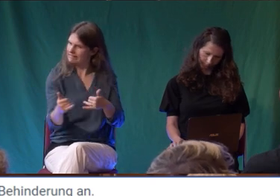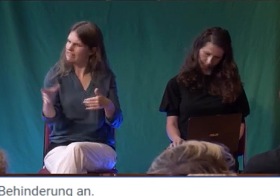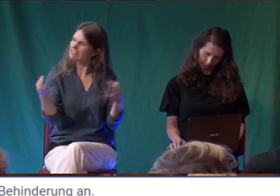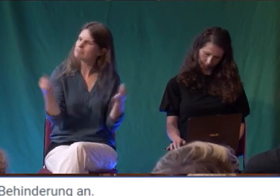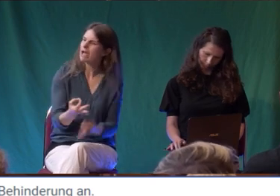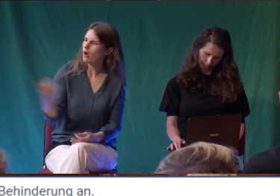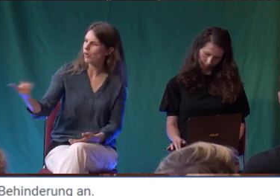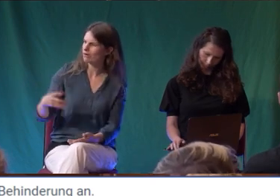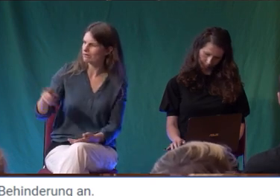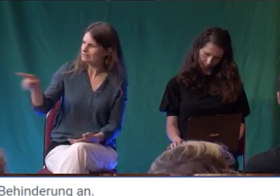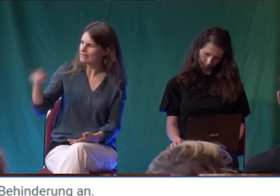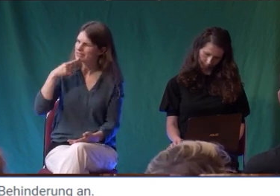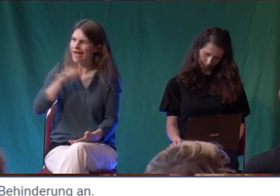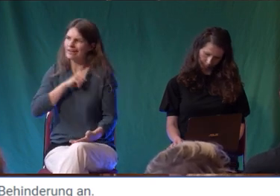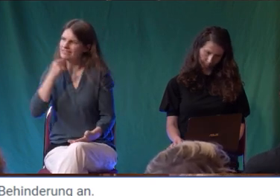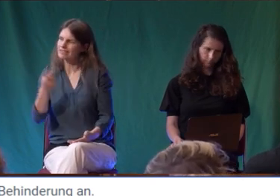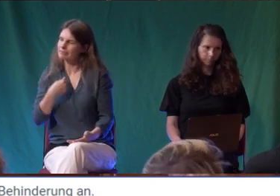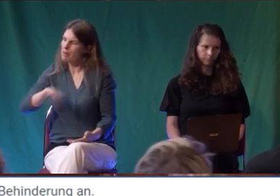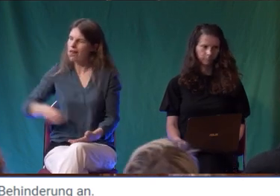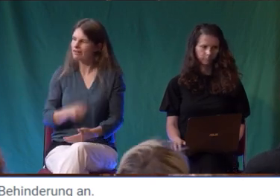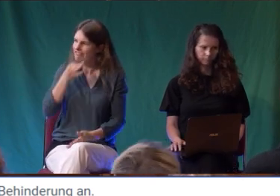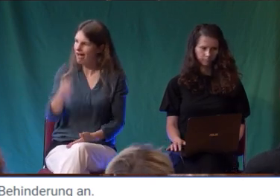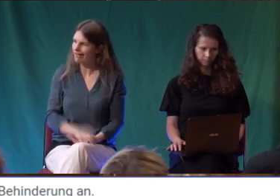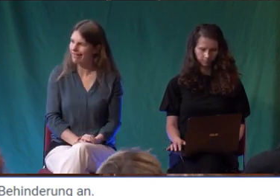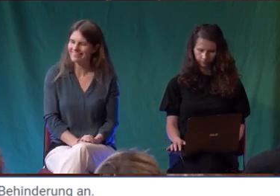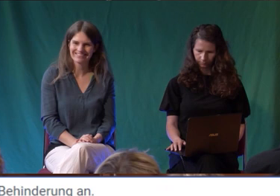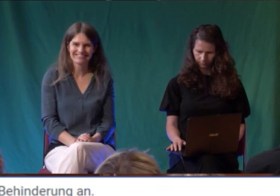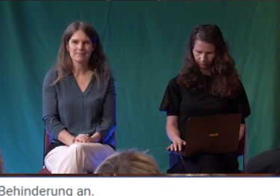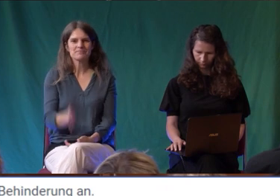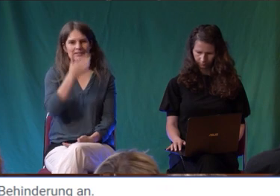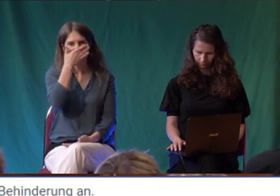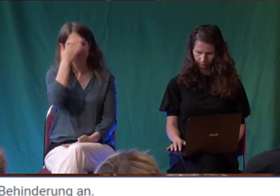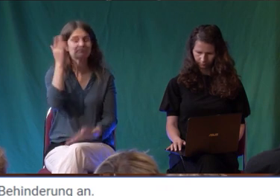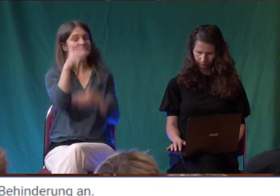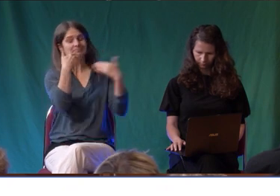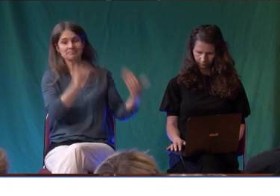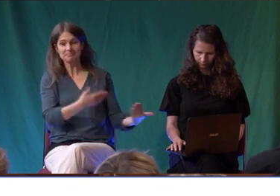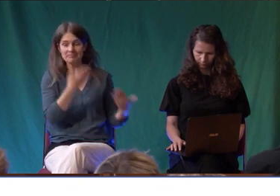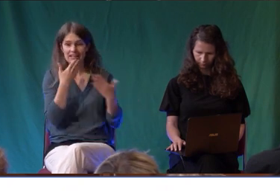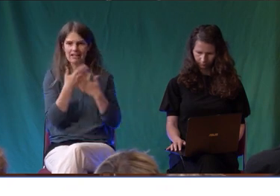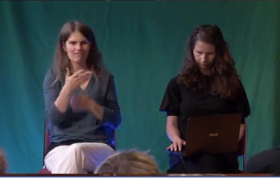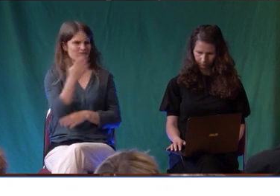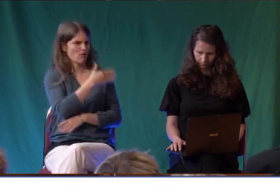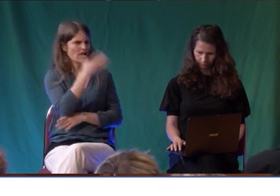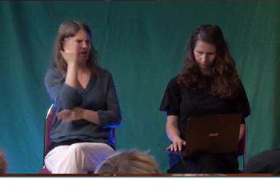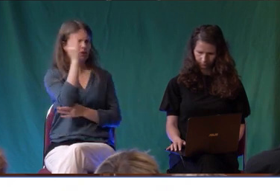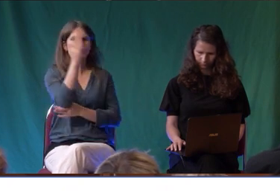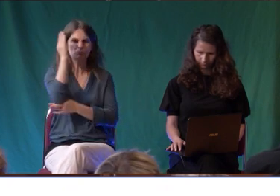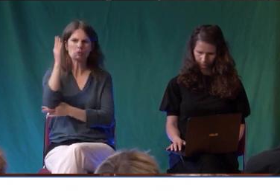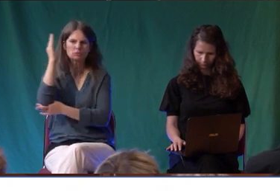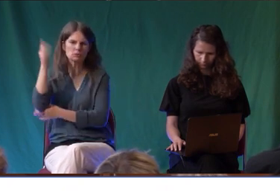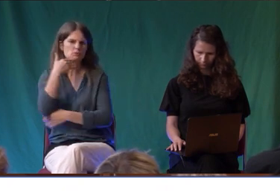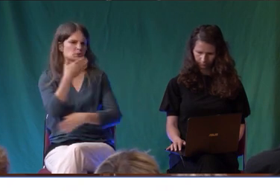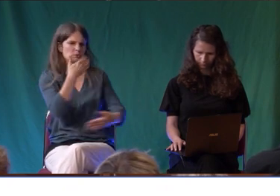danke schön ja ich danke meinen Vorrednerinnen begrüße sie nicht noch mal extra das wird ja alles